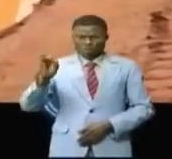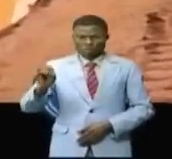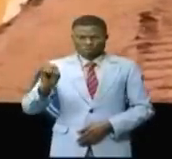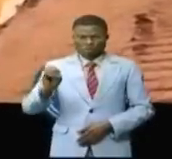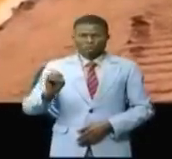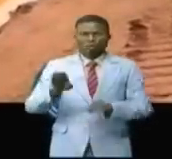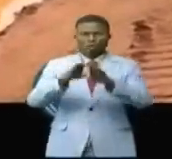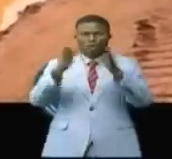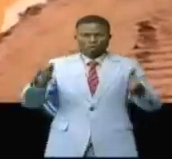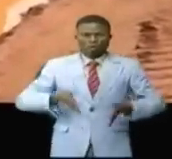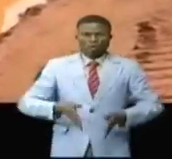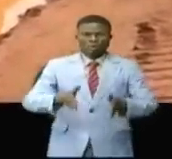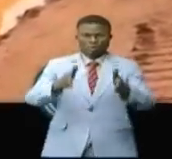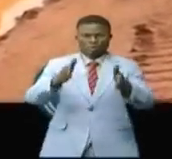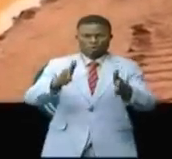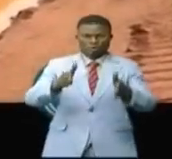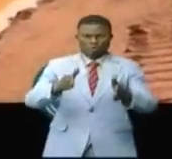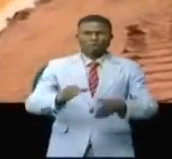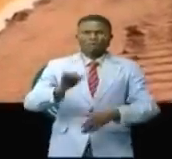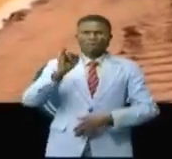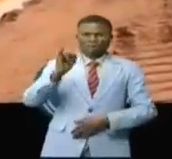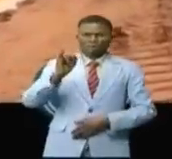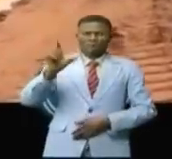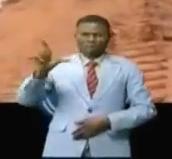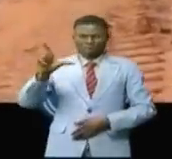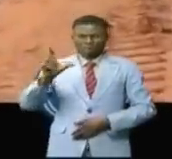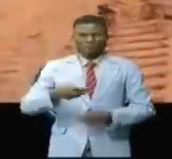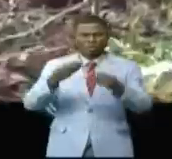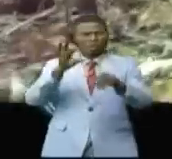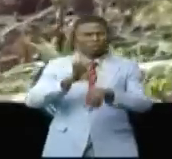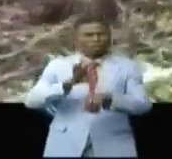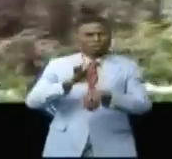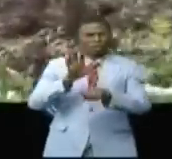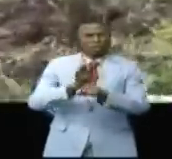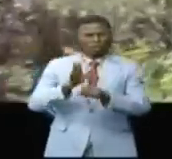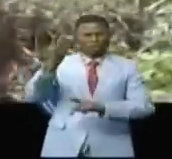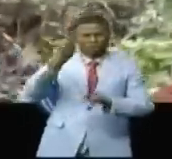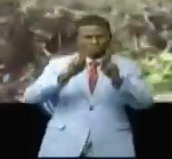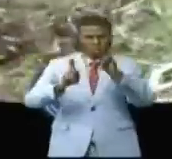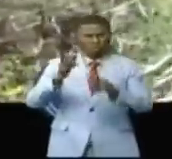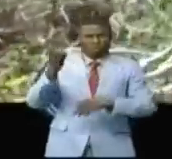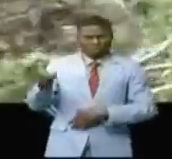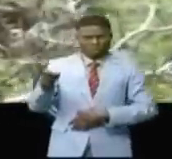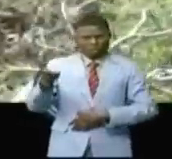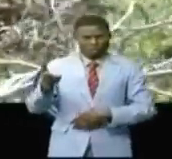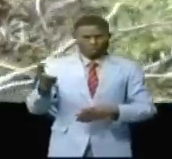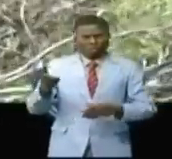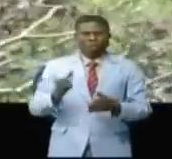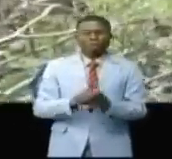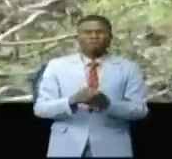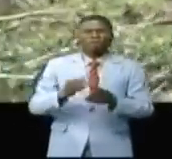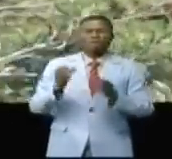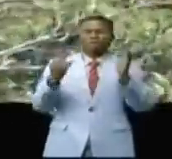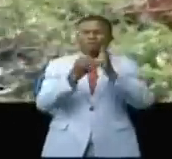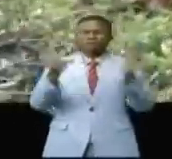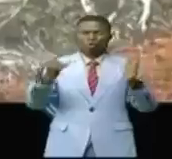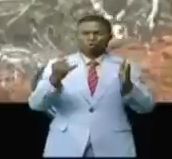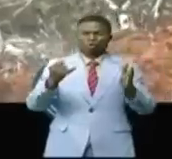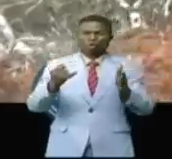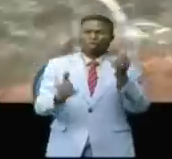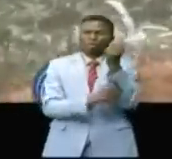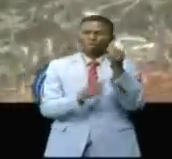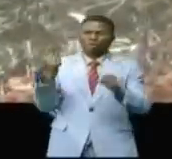réouverture de la route eringeti kinama offrir des opportunités à la population locale car 60 civils sont employés comme